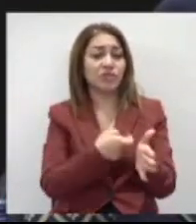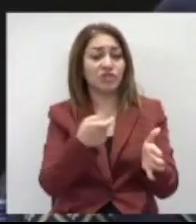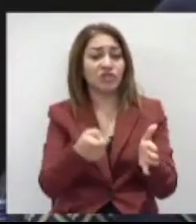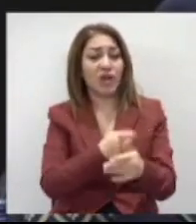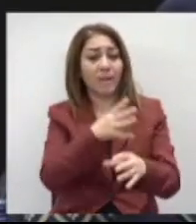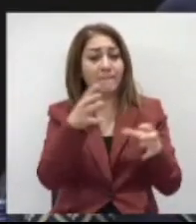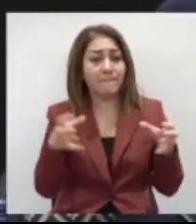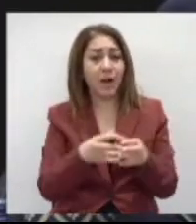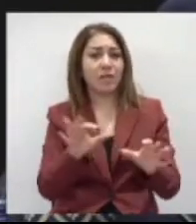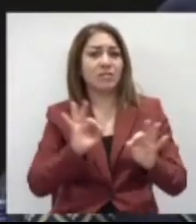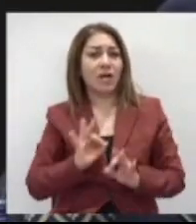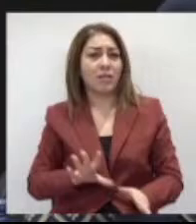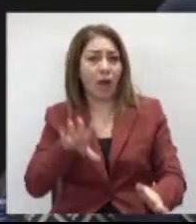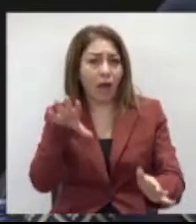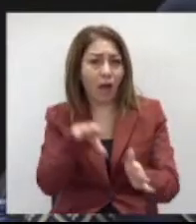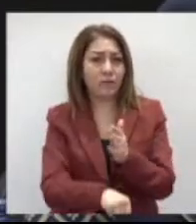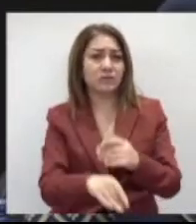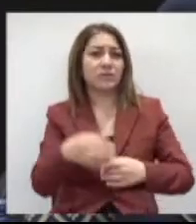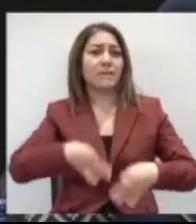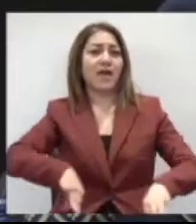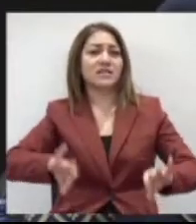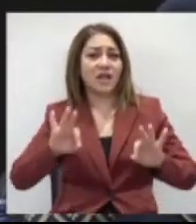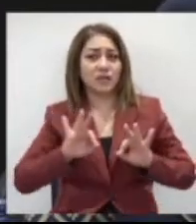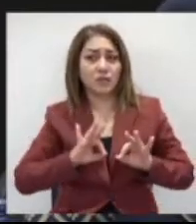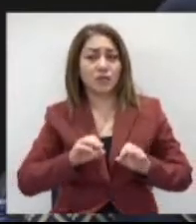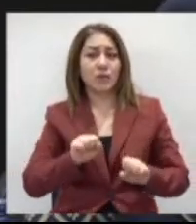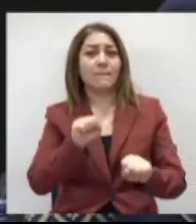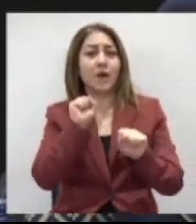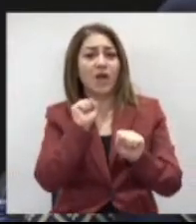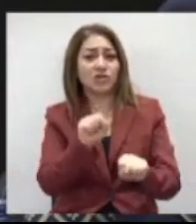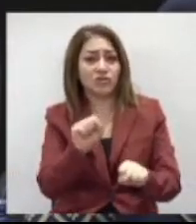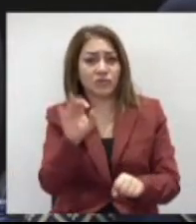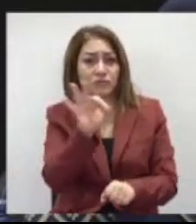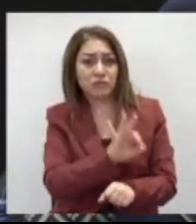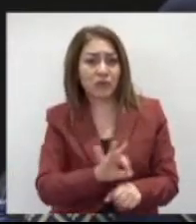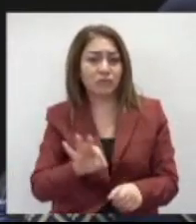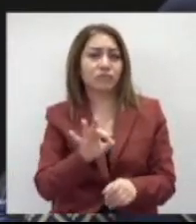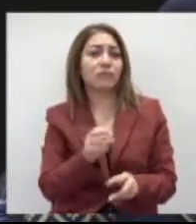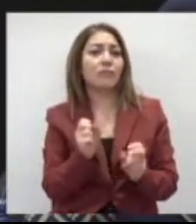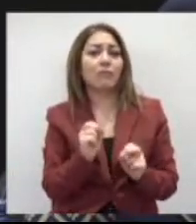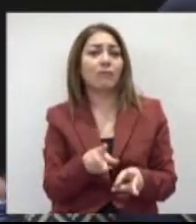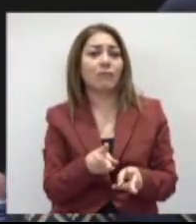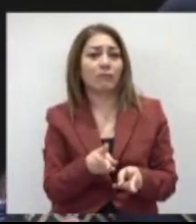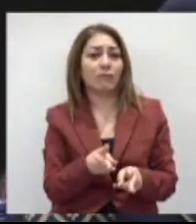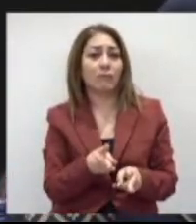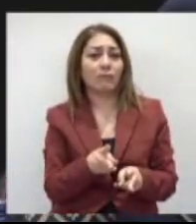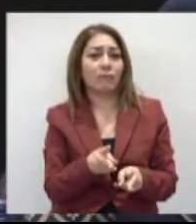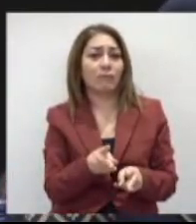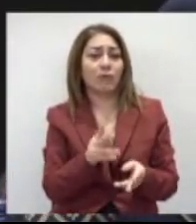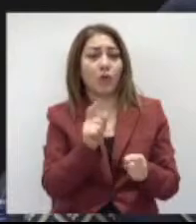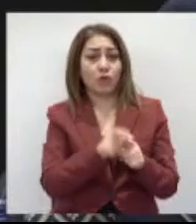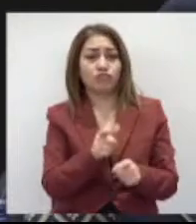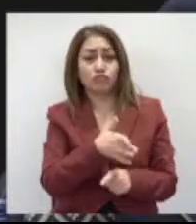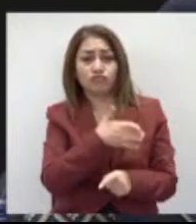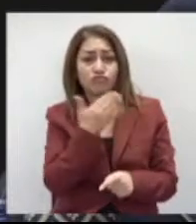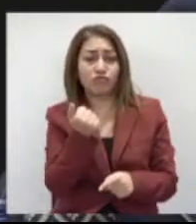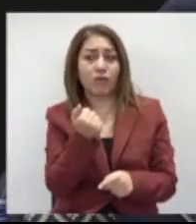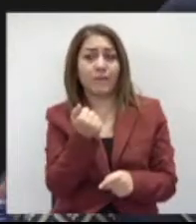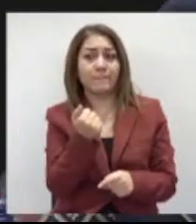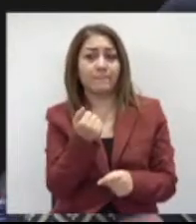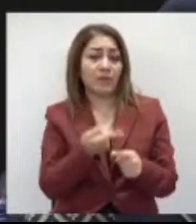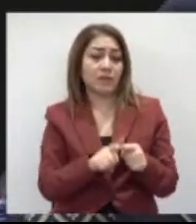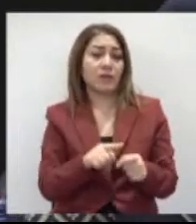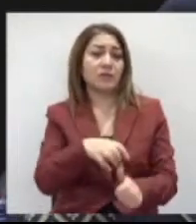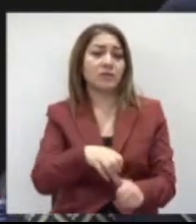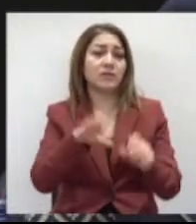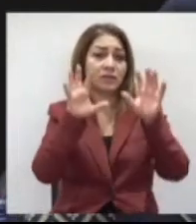ներառում ենք, դատախազությունը ներառում ենք, փաստաբանության մասին, պաշտպանական մասի, կորպուսի մասին որևէ խոսք չկա, չէ՞ որ դա